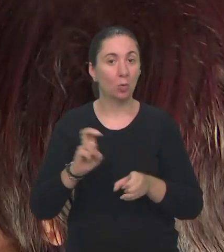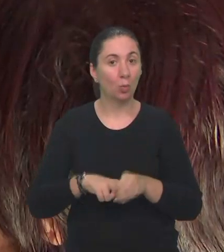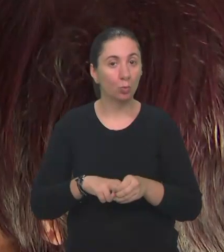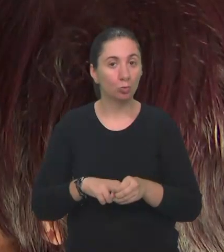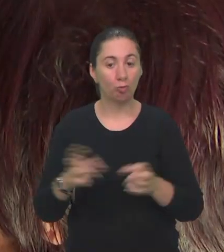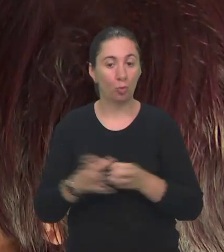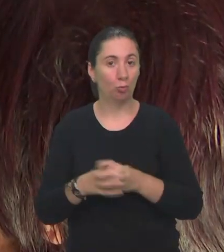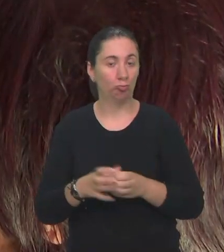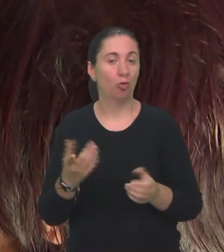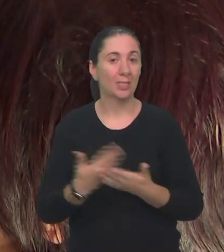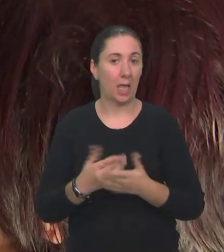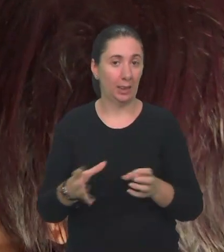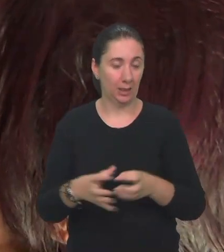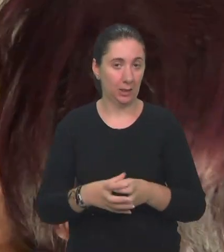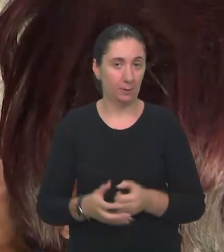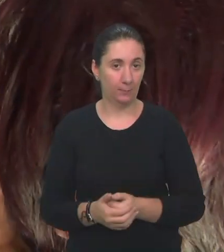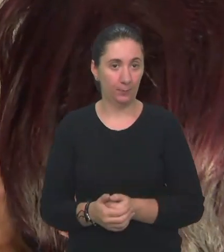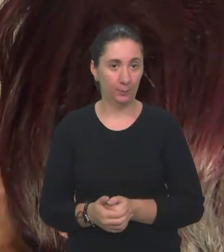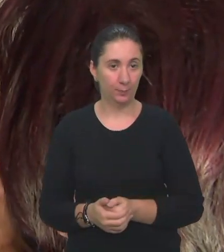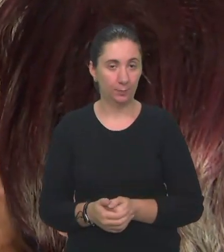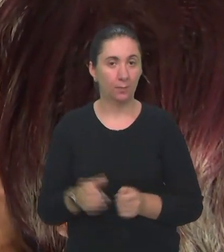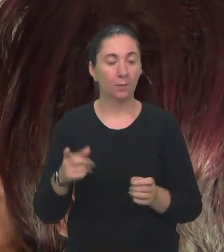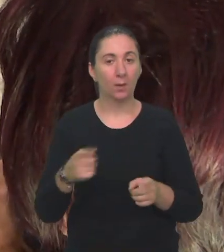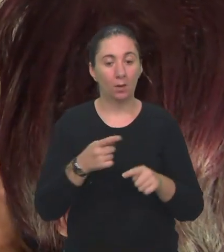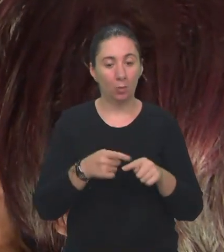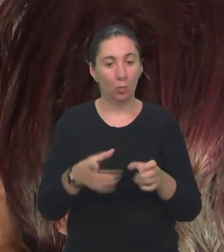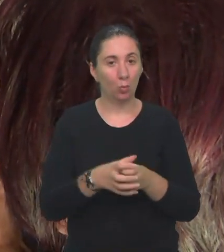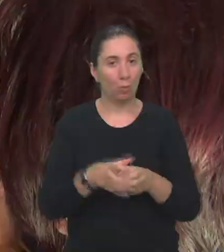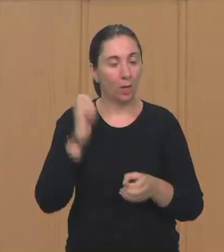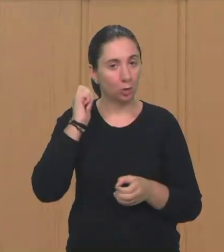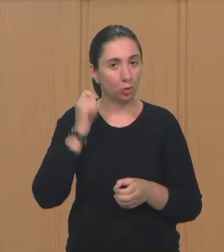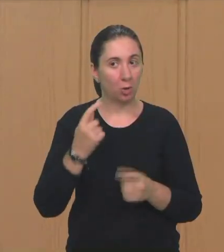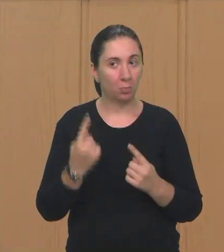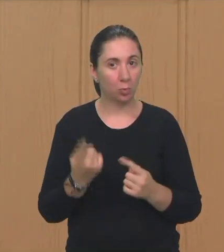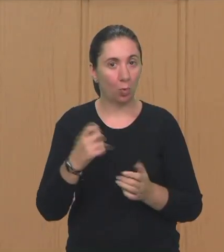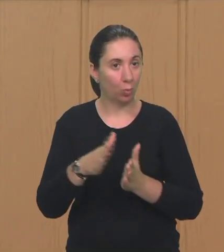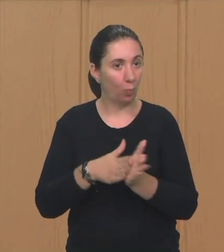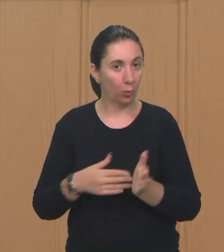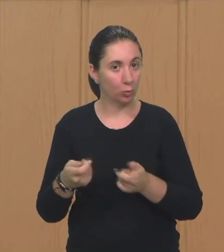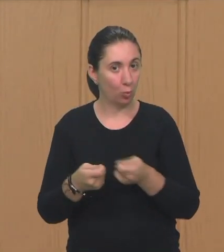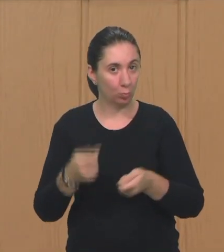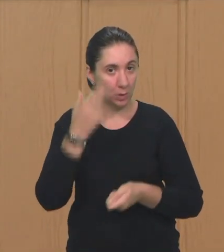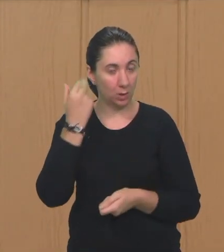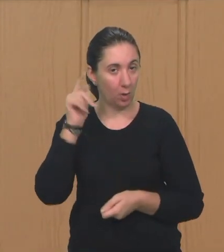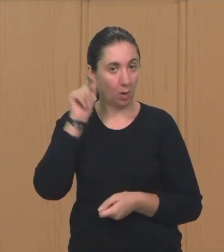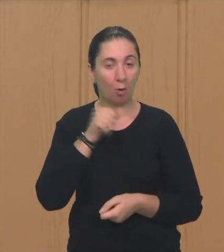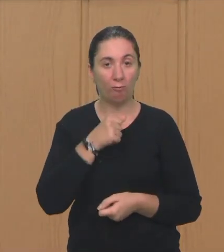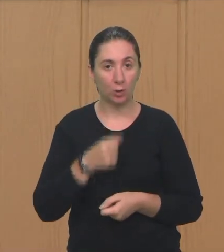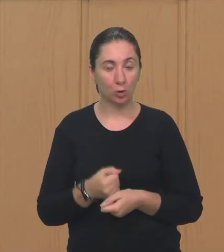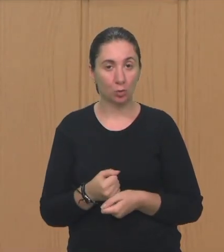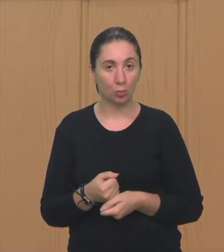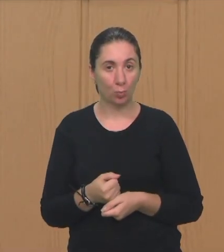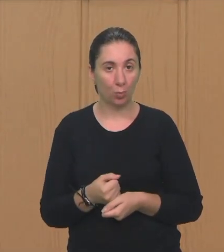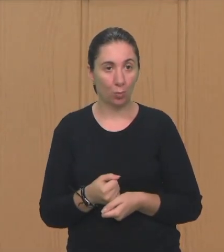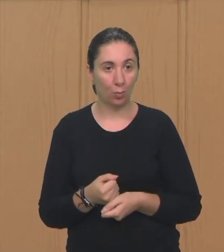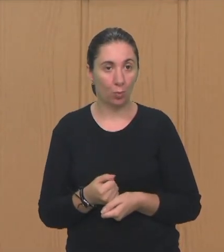uključivanja u društvenu zajednicu. Sekcija žena postoji, skoro bi reći, od početka Udruge slijepih Karlovačke županije, a